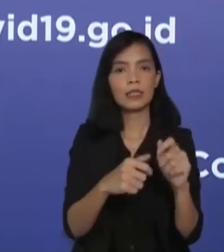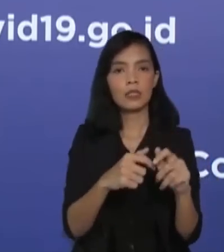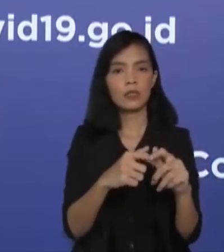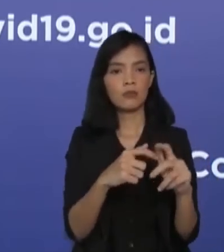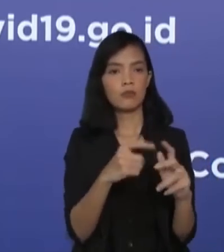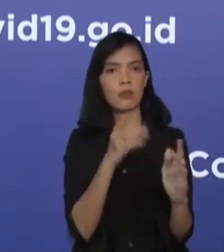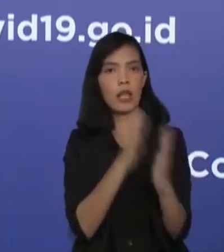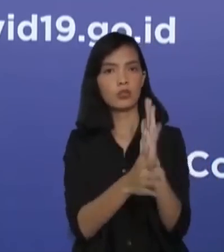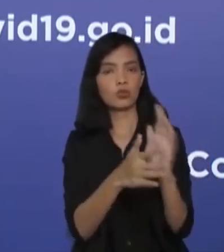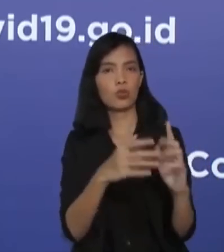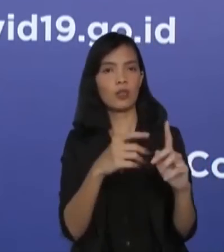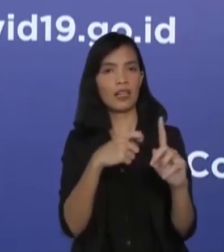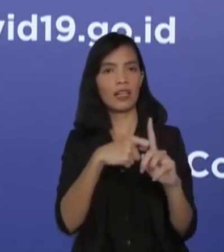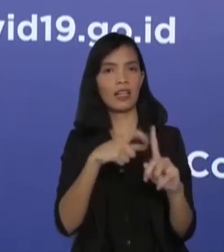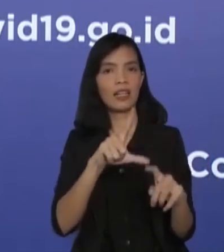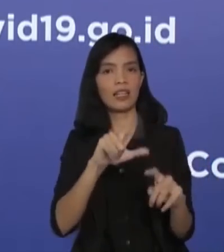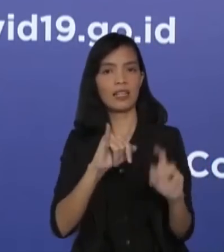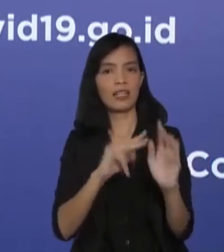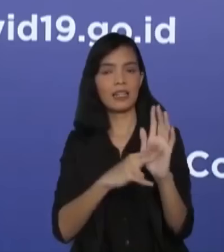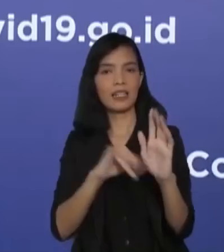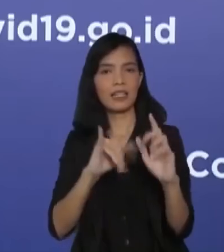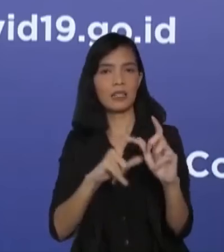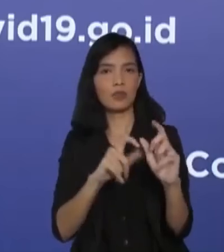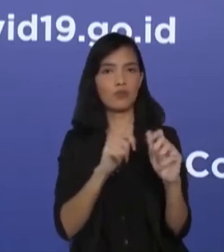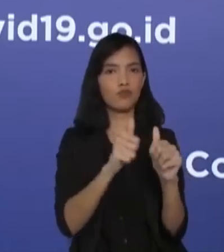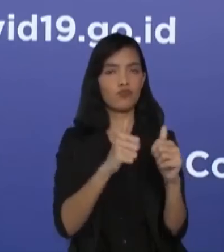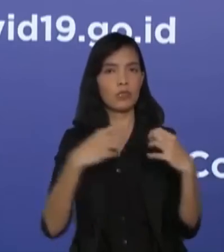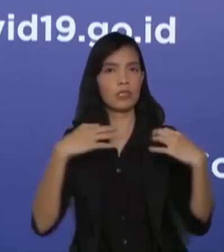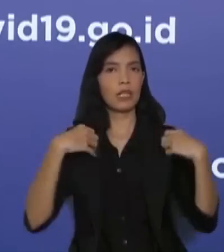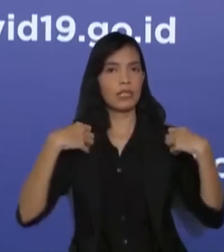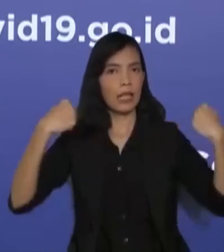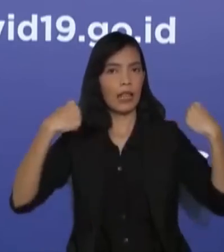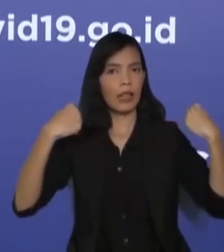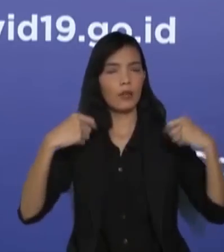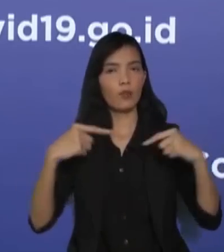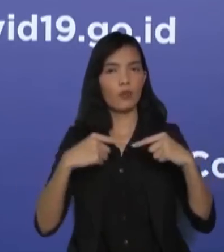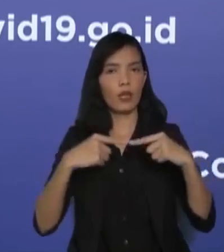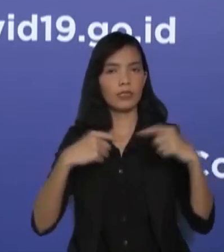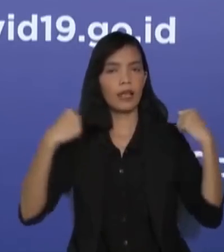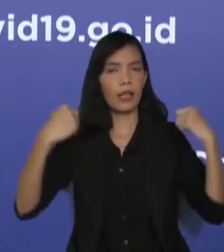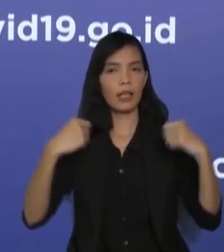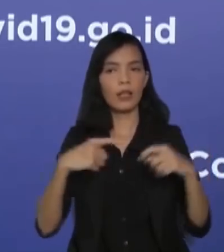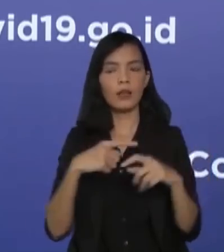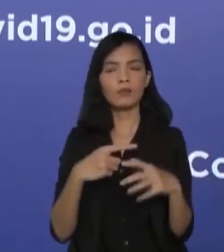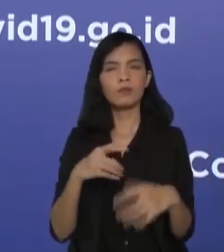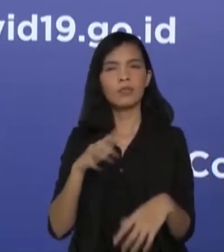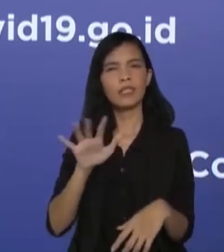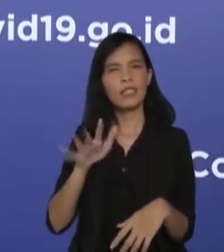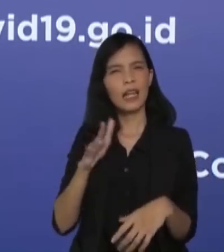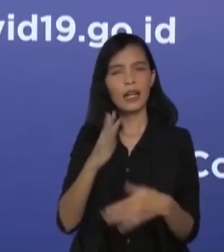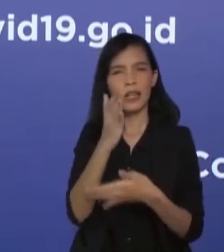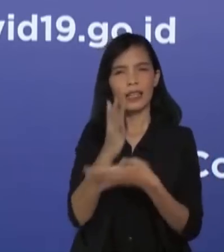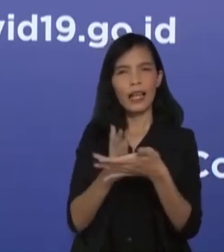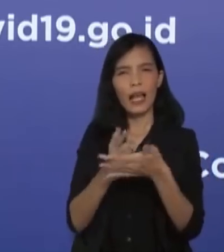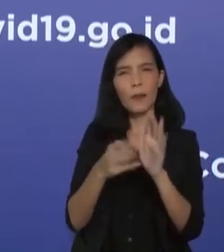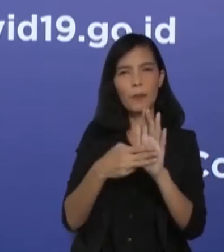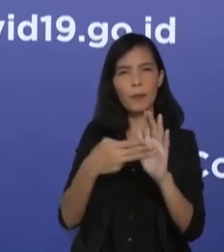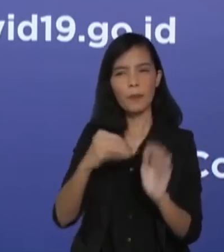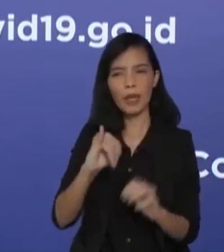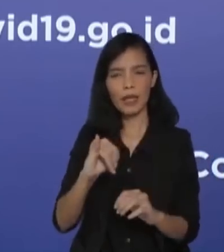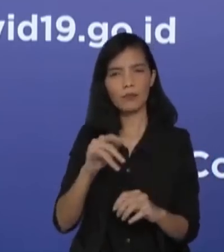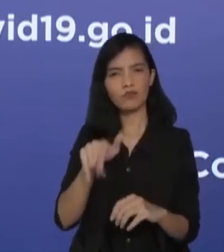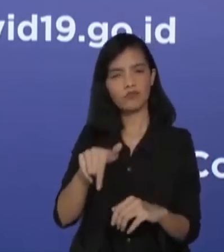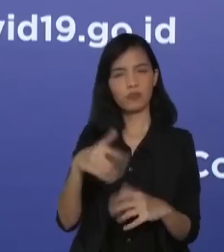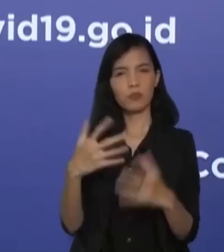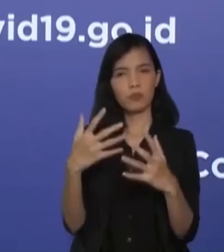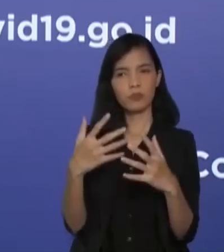yang kira-kira memakan waktu seminggu. Sehingga diharapkan pertengahan Mei ini kita sudah bisa melihat